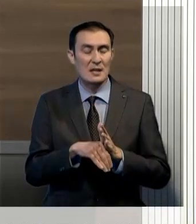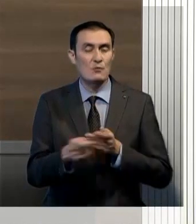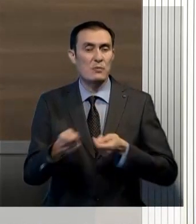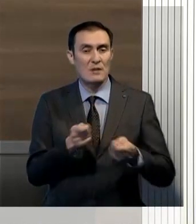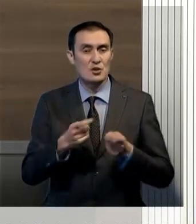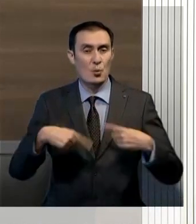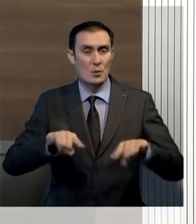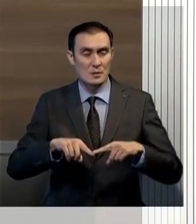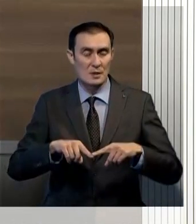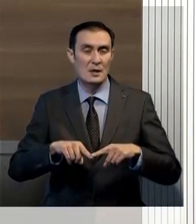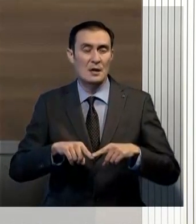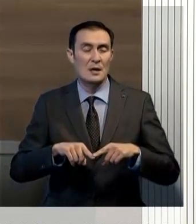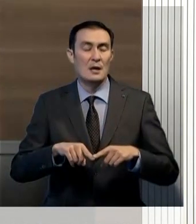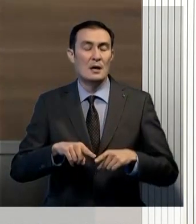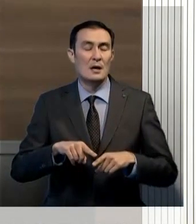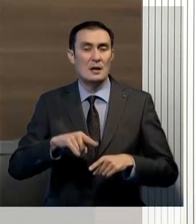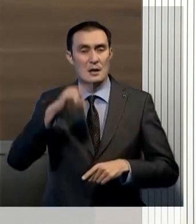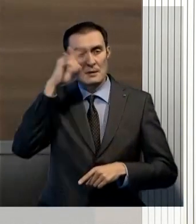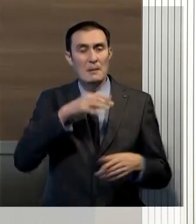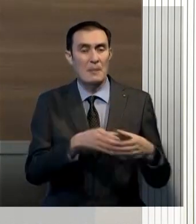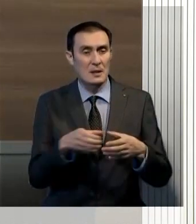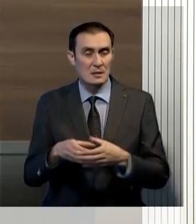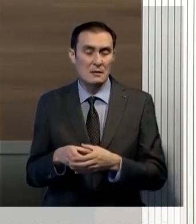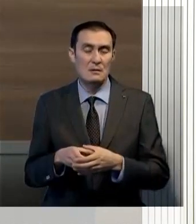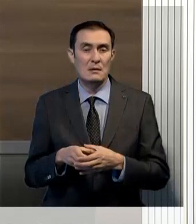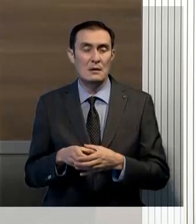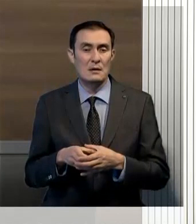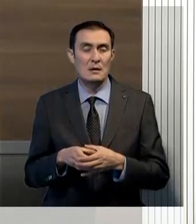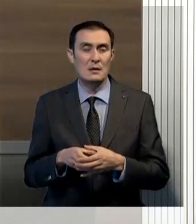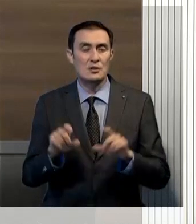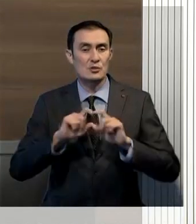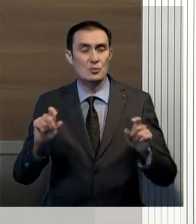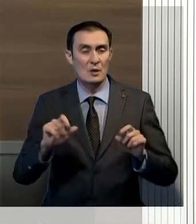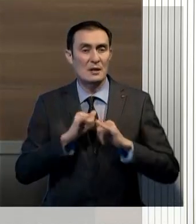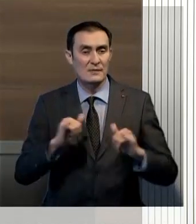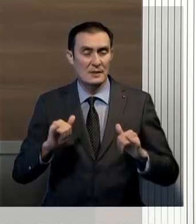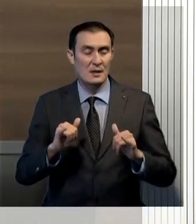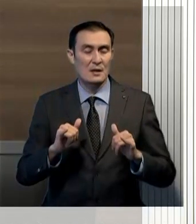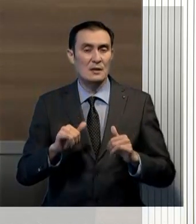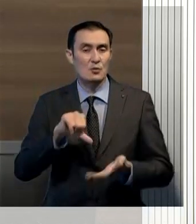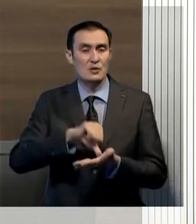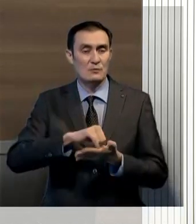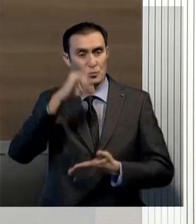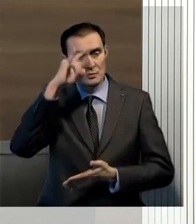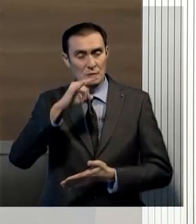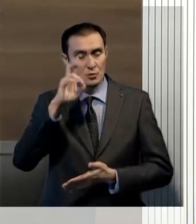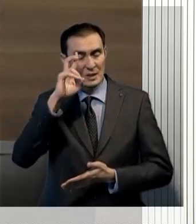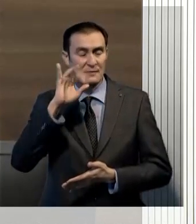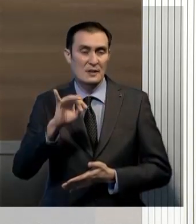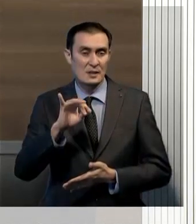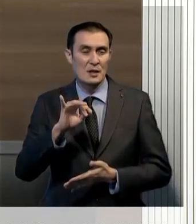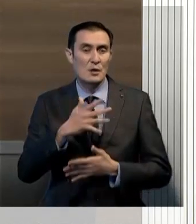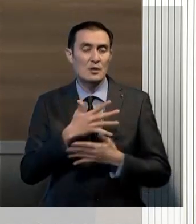управляющих холдингах, национальных компаниях, национальных институтах развития, акционером которых является государство, их дочерних организациях,